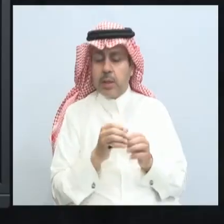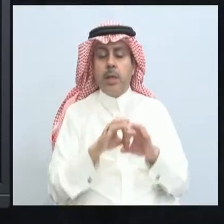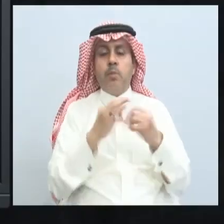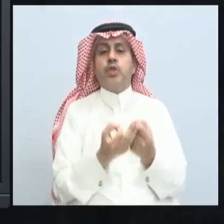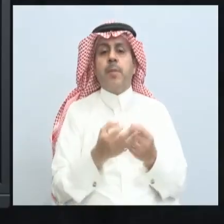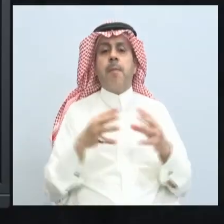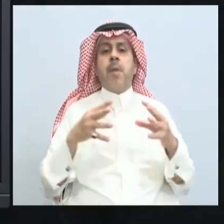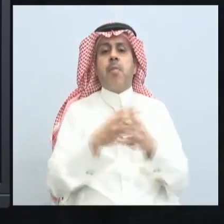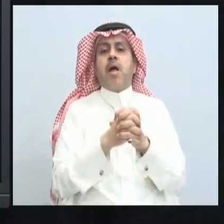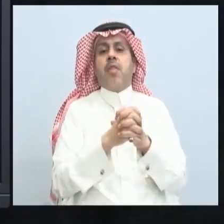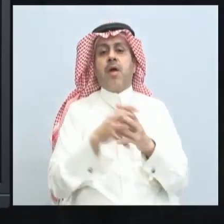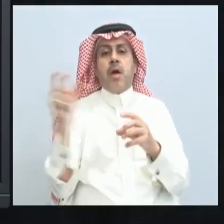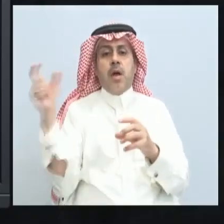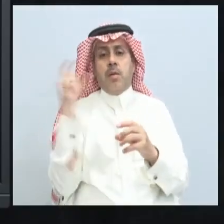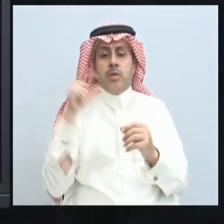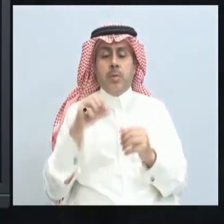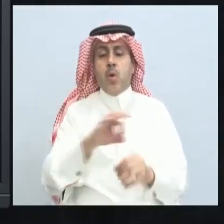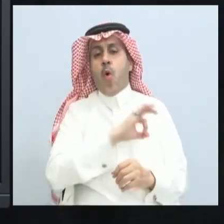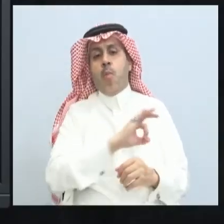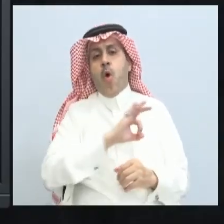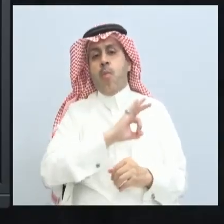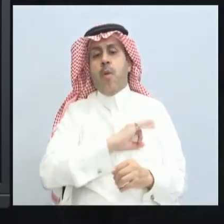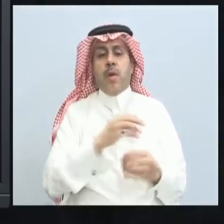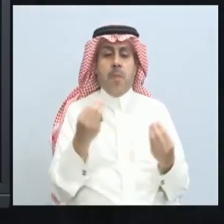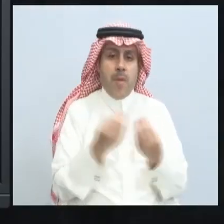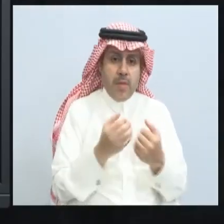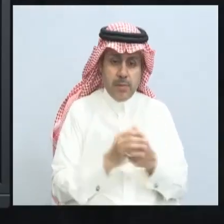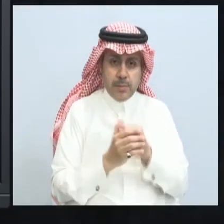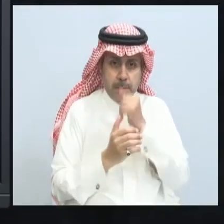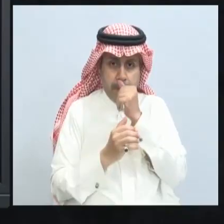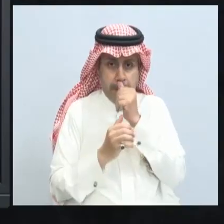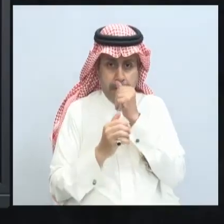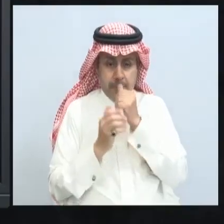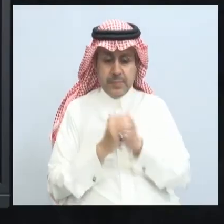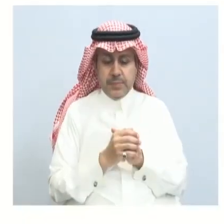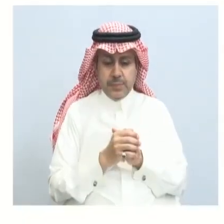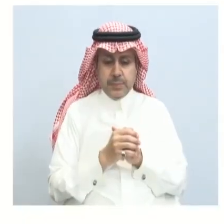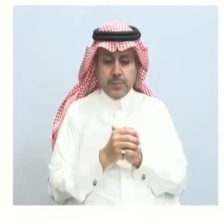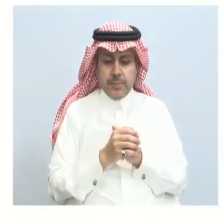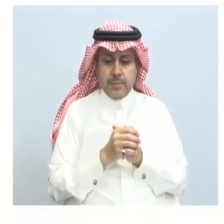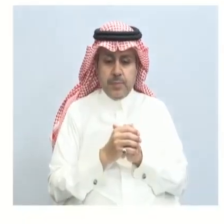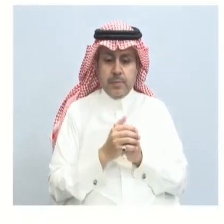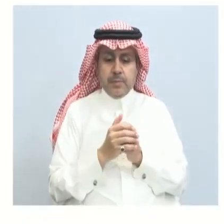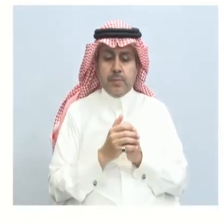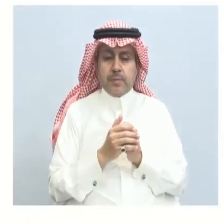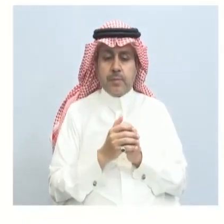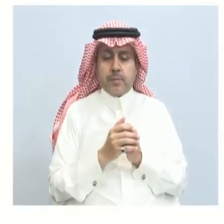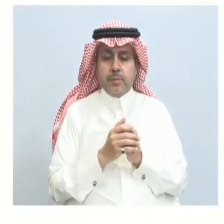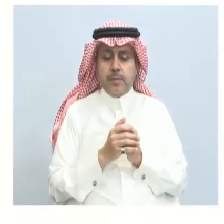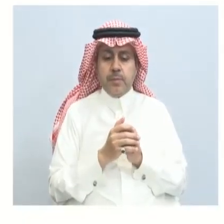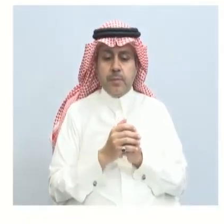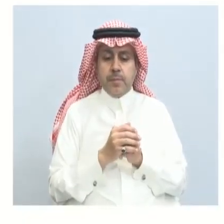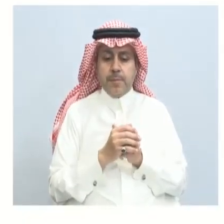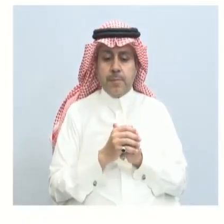ان يجتمع المسلمين وان يتحد صفهم وان يكونوا كاللبن الواحده لهذا يدل على حرص الاسلام في